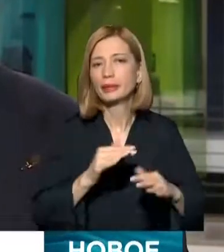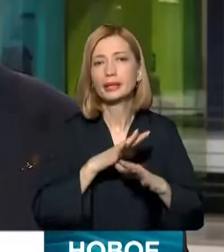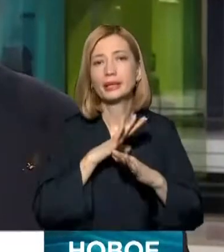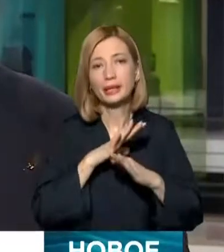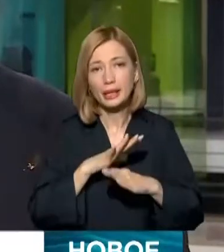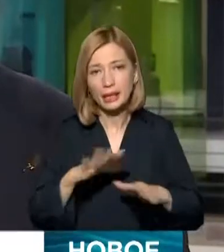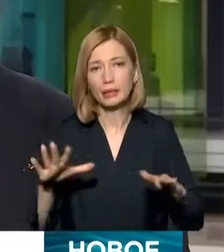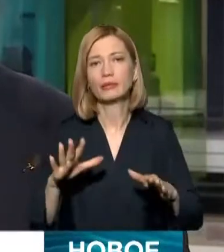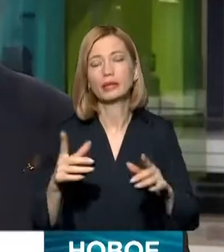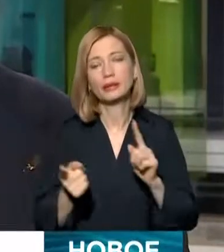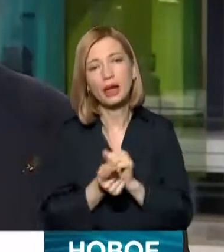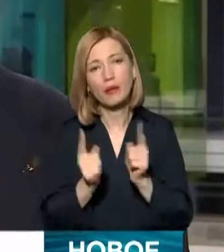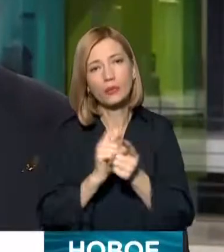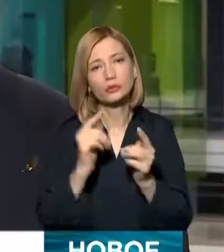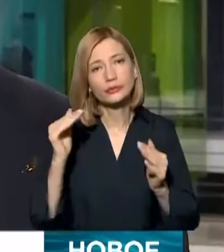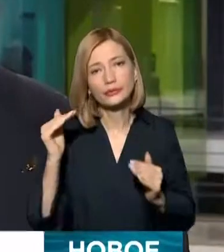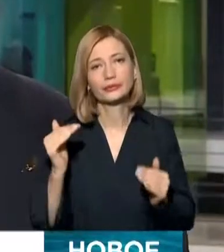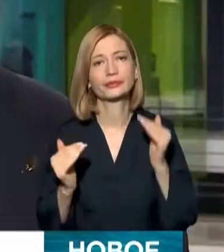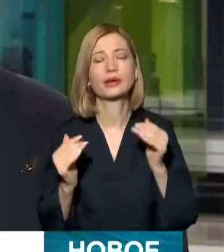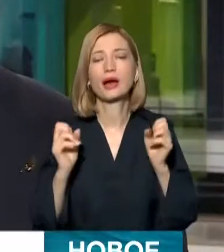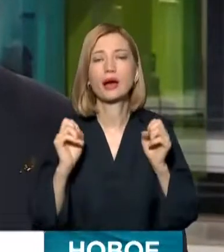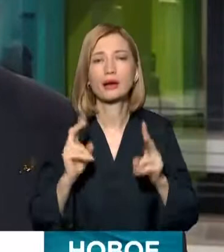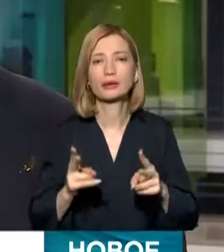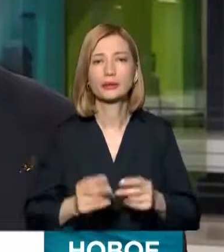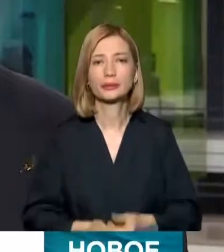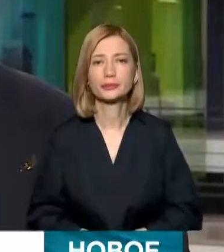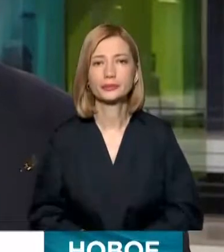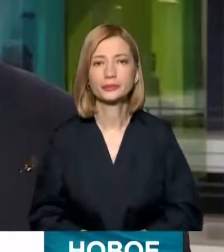в идеале укрепить?